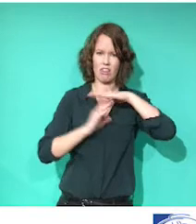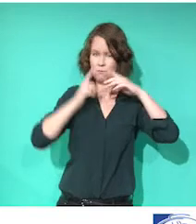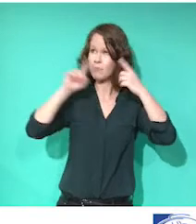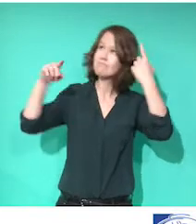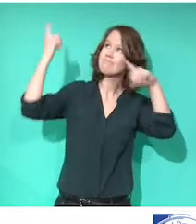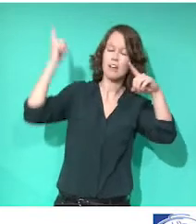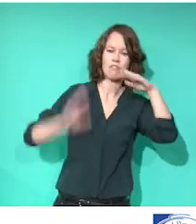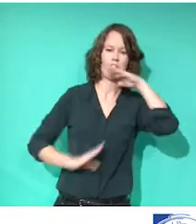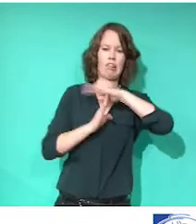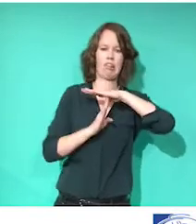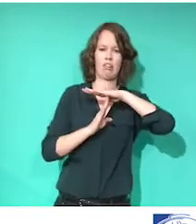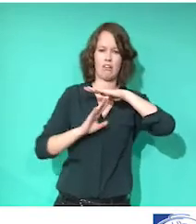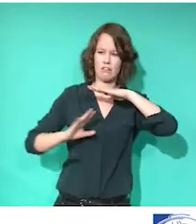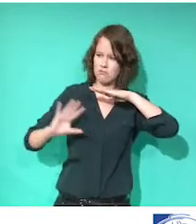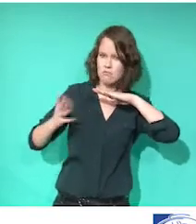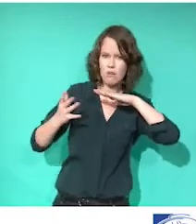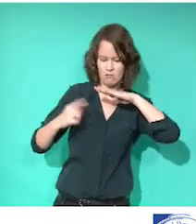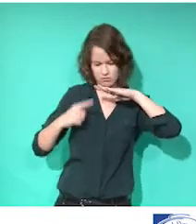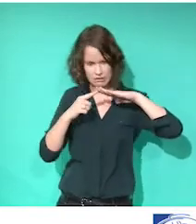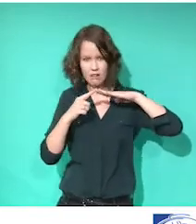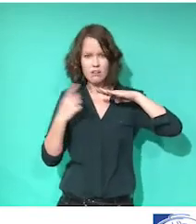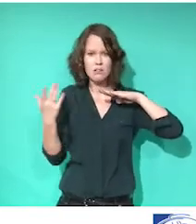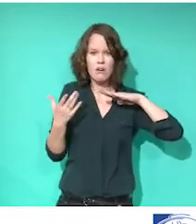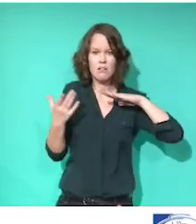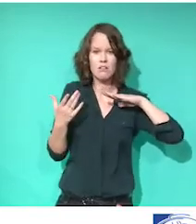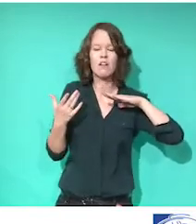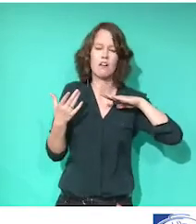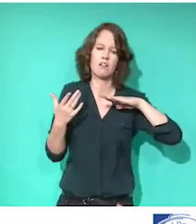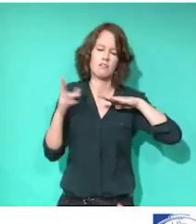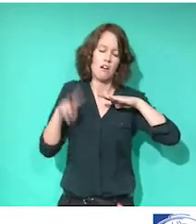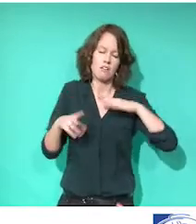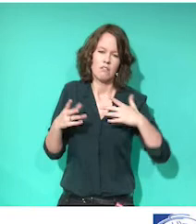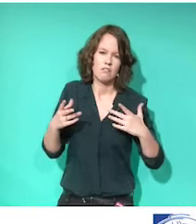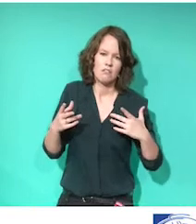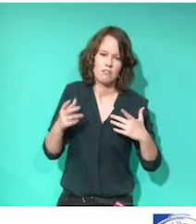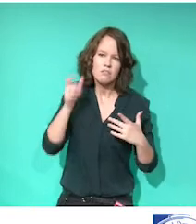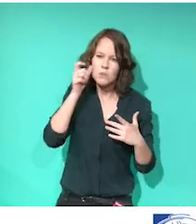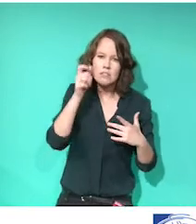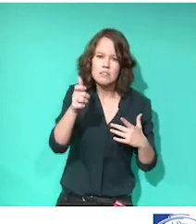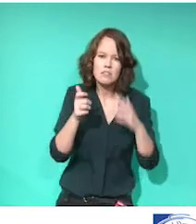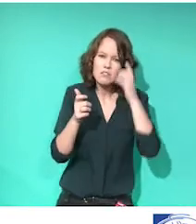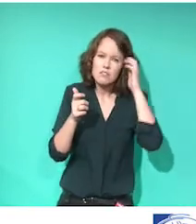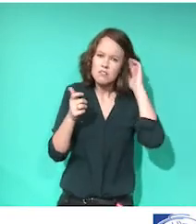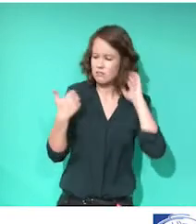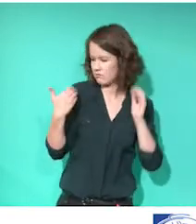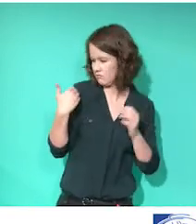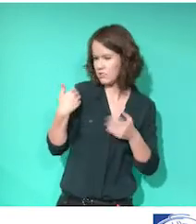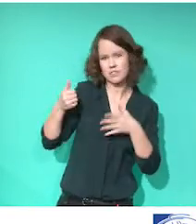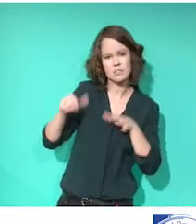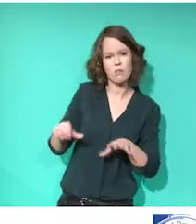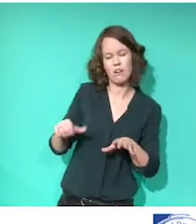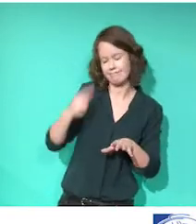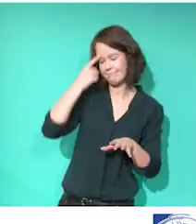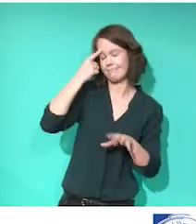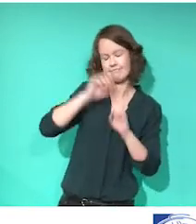droits et à l'égalité réelle. Et ce plafond de verre, c'est une évidence, ça l'était déjà pour beaucoup d'entre nous il y a 6 mois, mais c'est maintenant